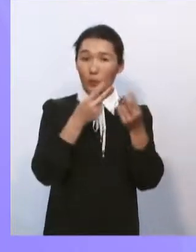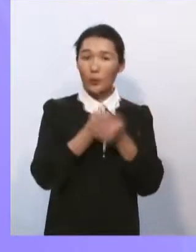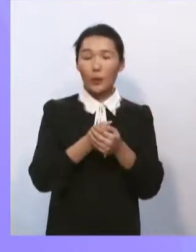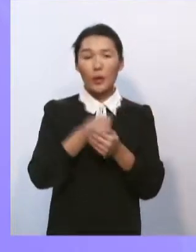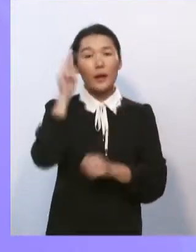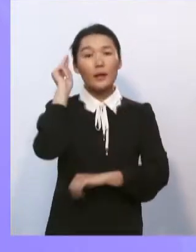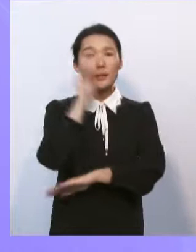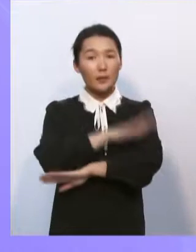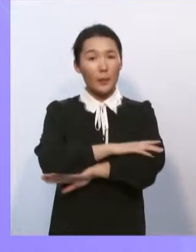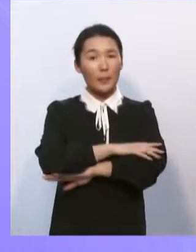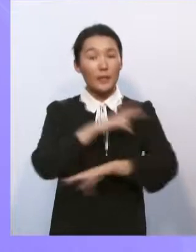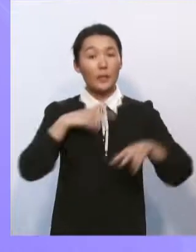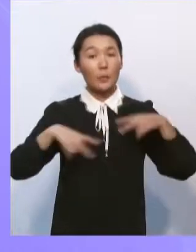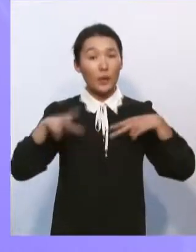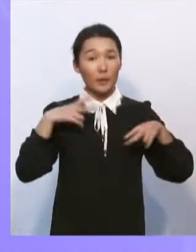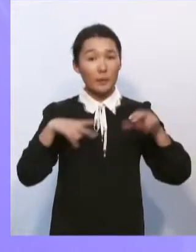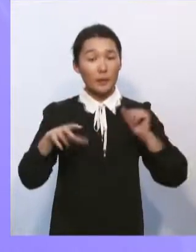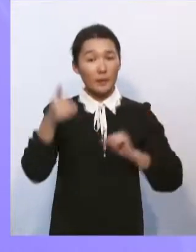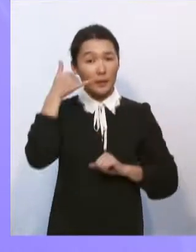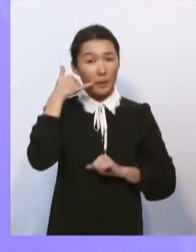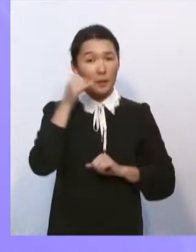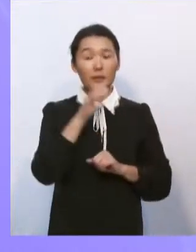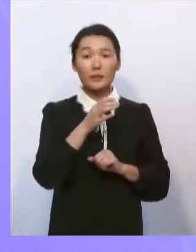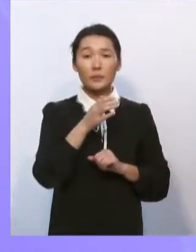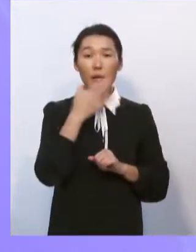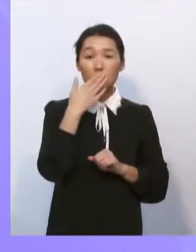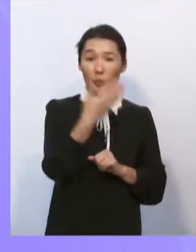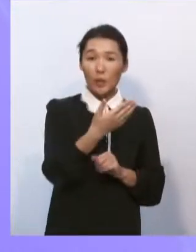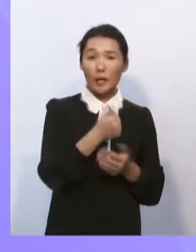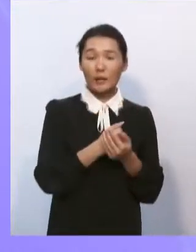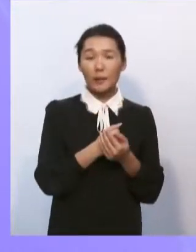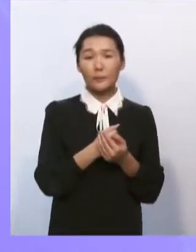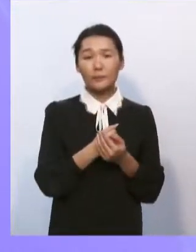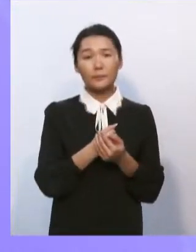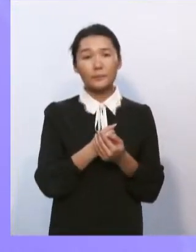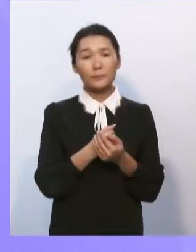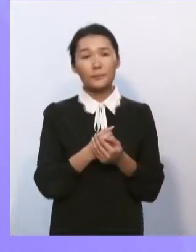Сабак берген мугалимдер менен байланышып, сурагыла, талкуулагыла.